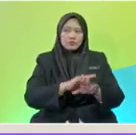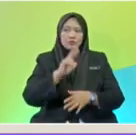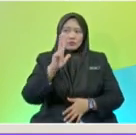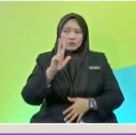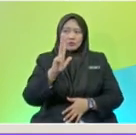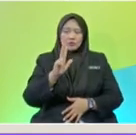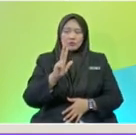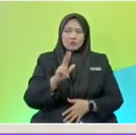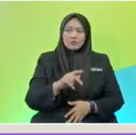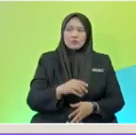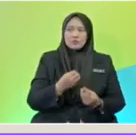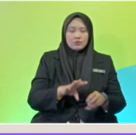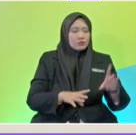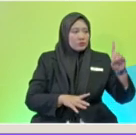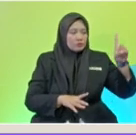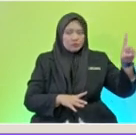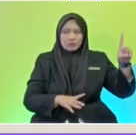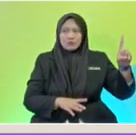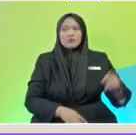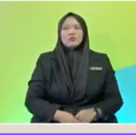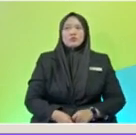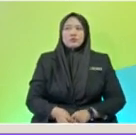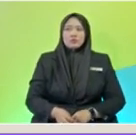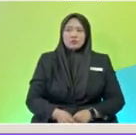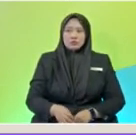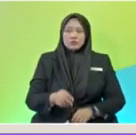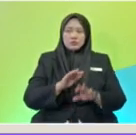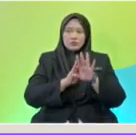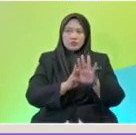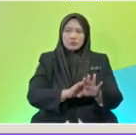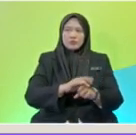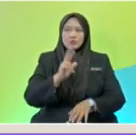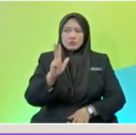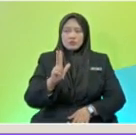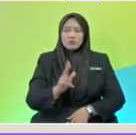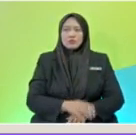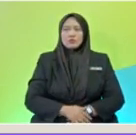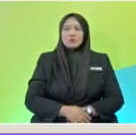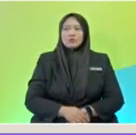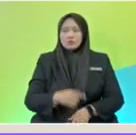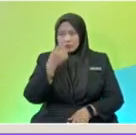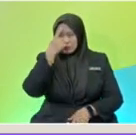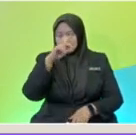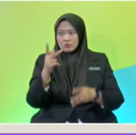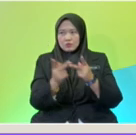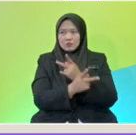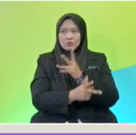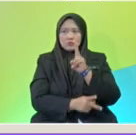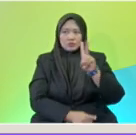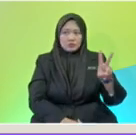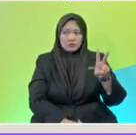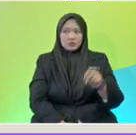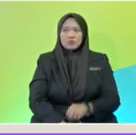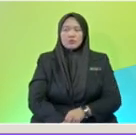kemudian kita yang berikutnya oke kali yang kedua sebab murid yang biru lah